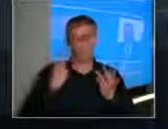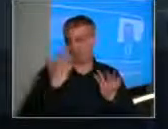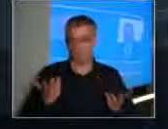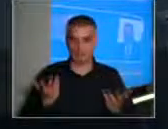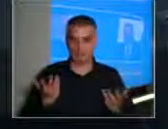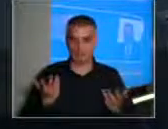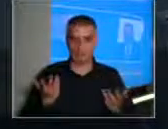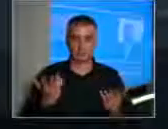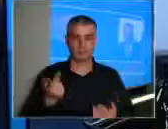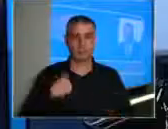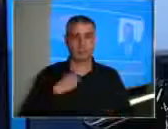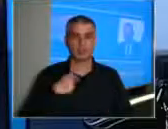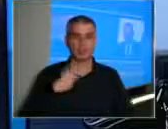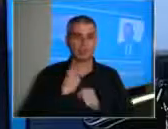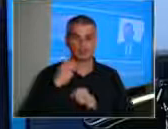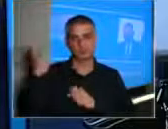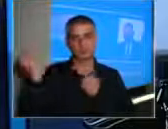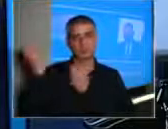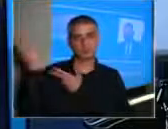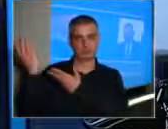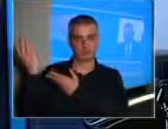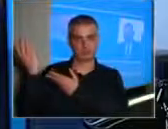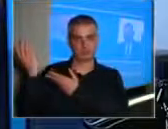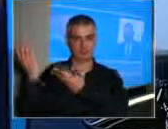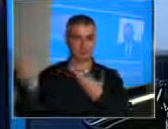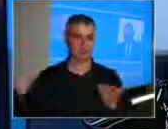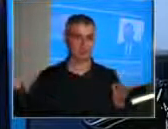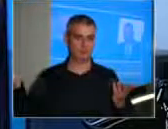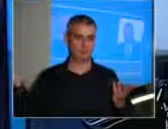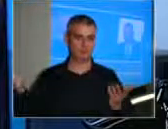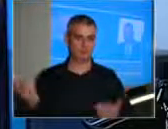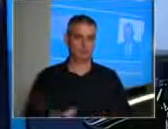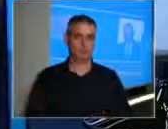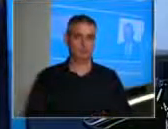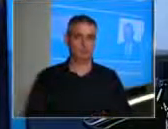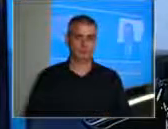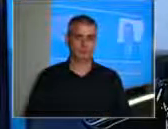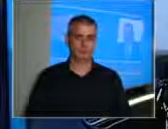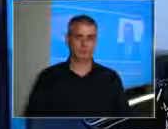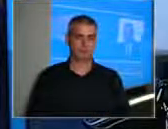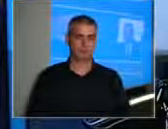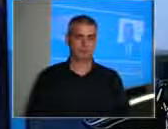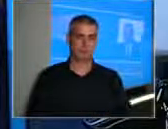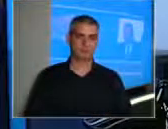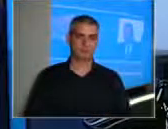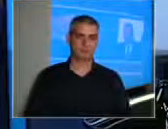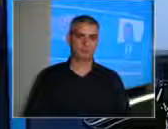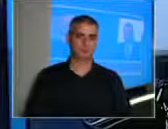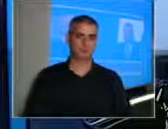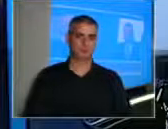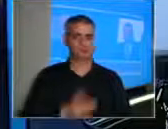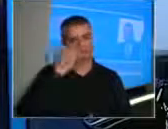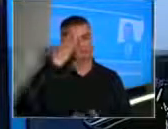כן? אנחנו היינו עושים והיינו מפרסמים. אוקיי, אבל... ממה שאתה מכיר את היחסים